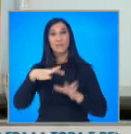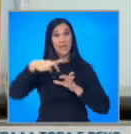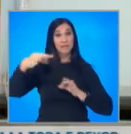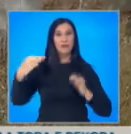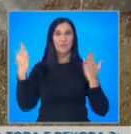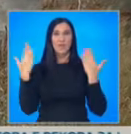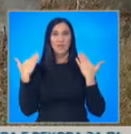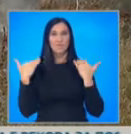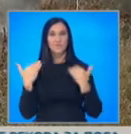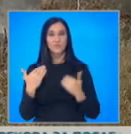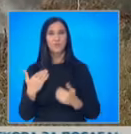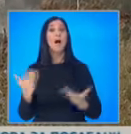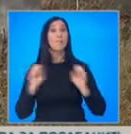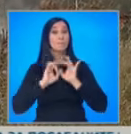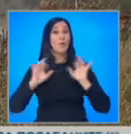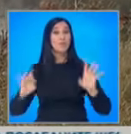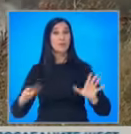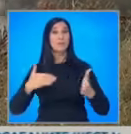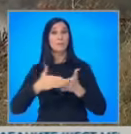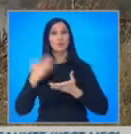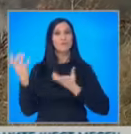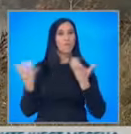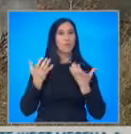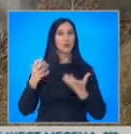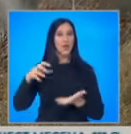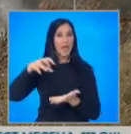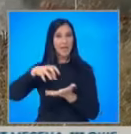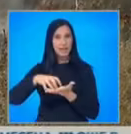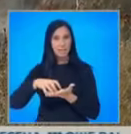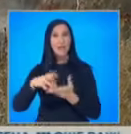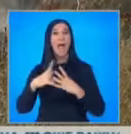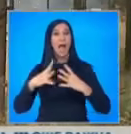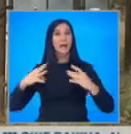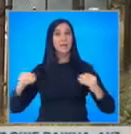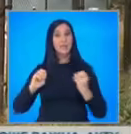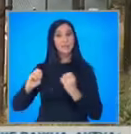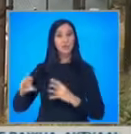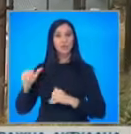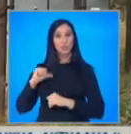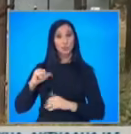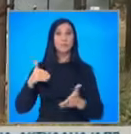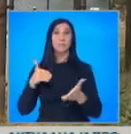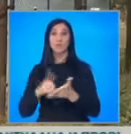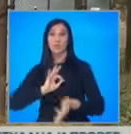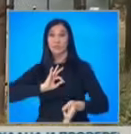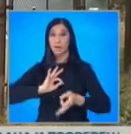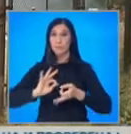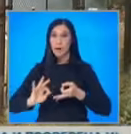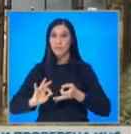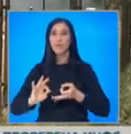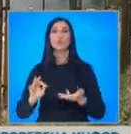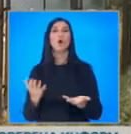измерването на въздуха. По информация на противопожарните екипи гасили сметището на Дупница, причината за запалването